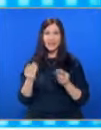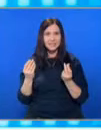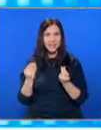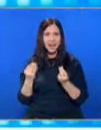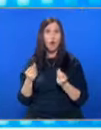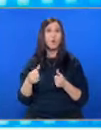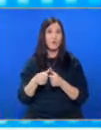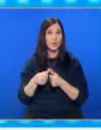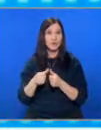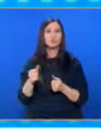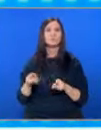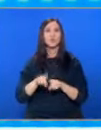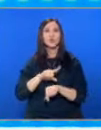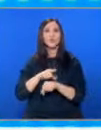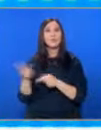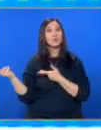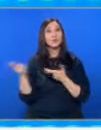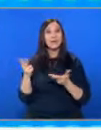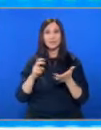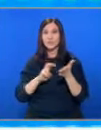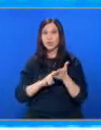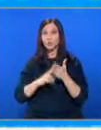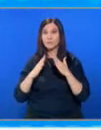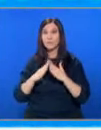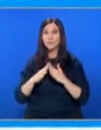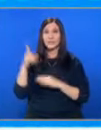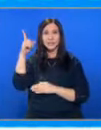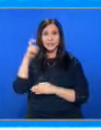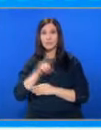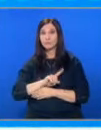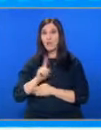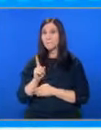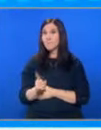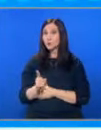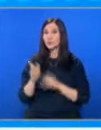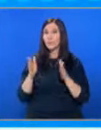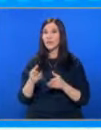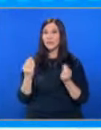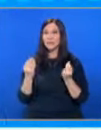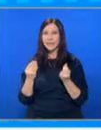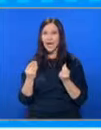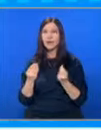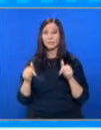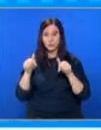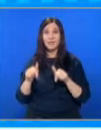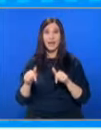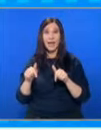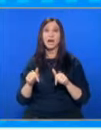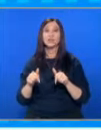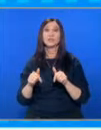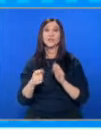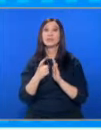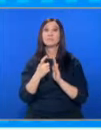от юли. Междувременно доставчиците на ток за бита сигнализираха, че не може да бъде определена цена по сега